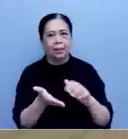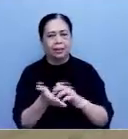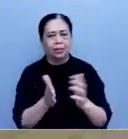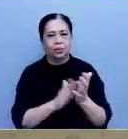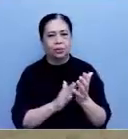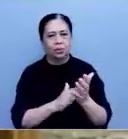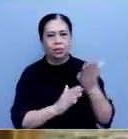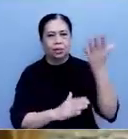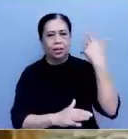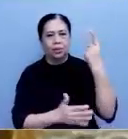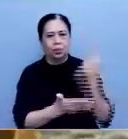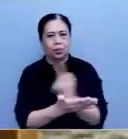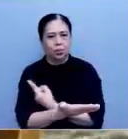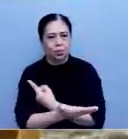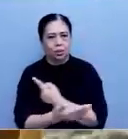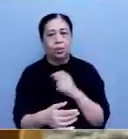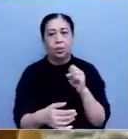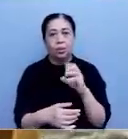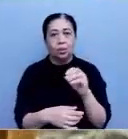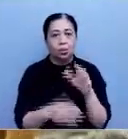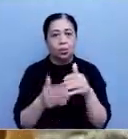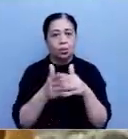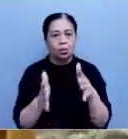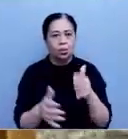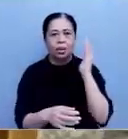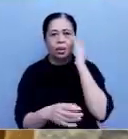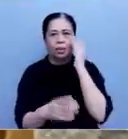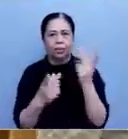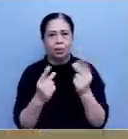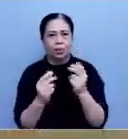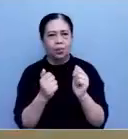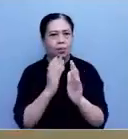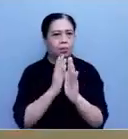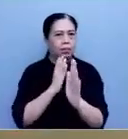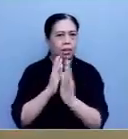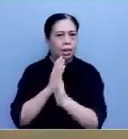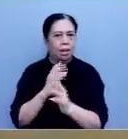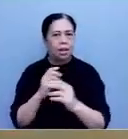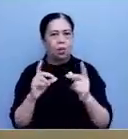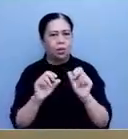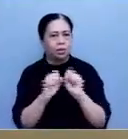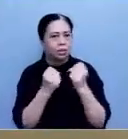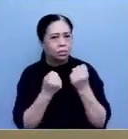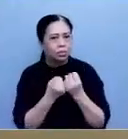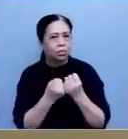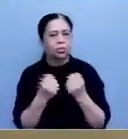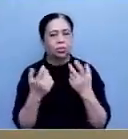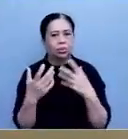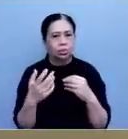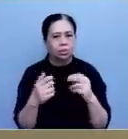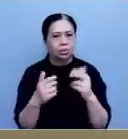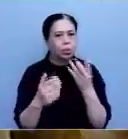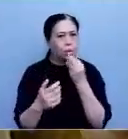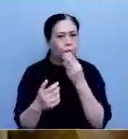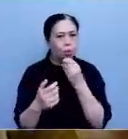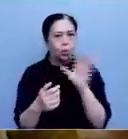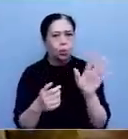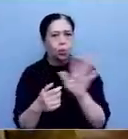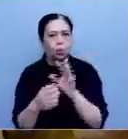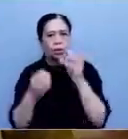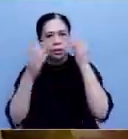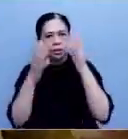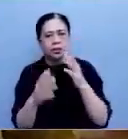pang nakaraang linggo. Kaya naman ang mga estudyante alam na kung saan pipila, kung anong section sila kabilang, at kung sino ang kanilang